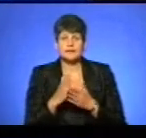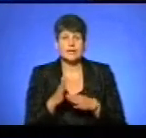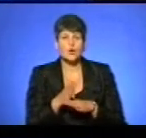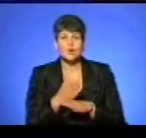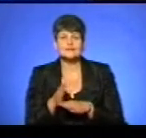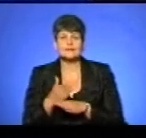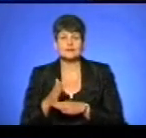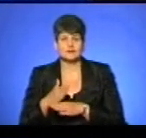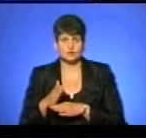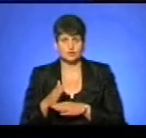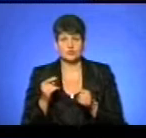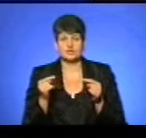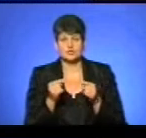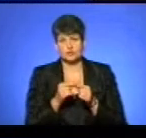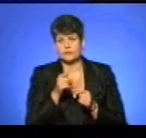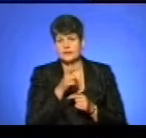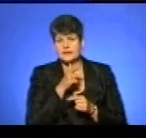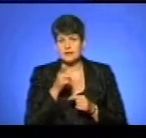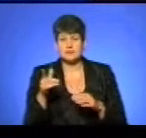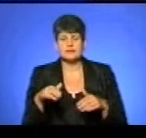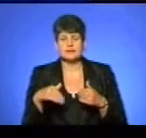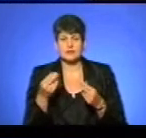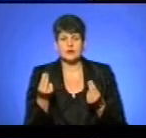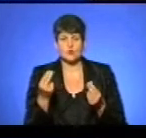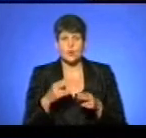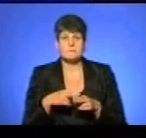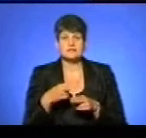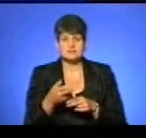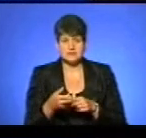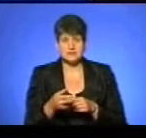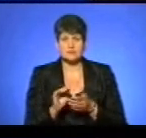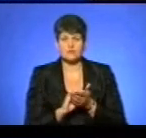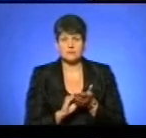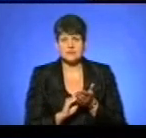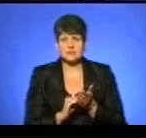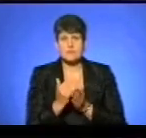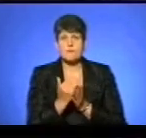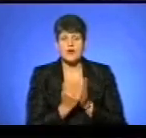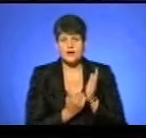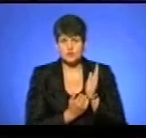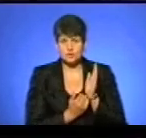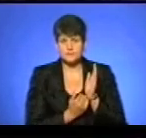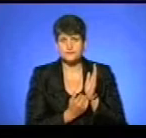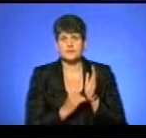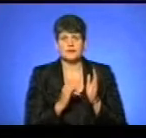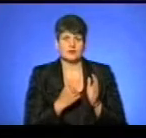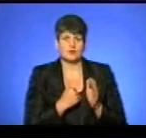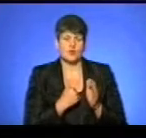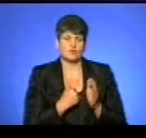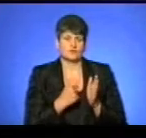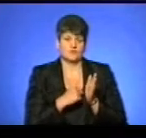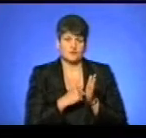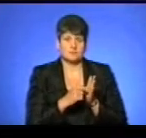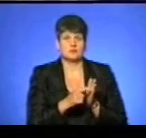чітко по термінах надання компенсації, прописаний порядок. І я хотів би відмітити,